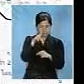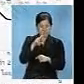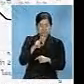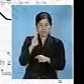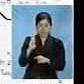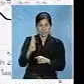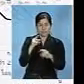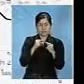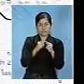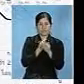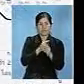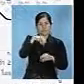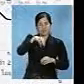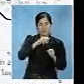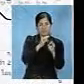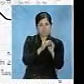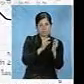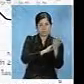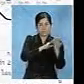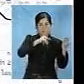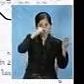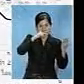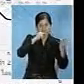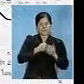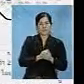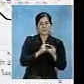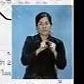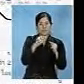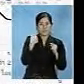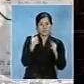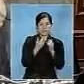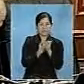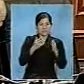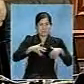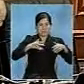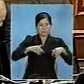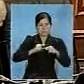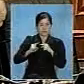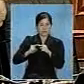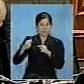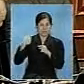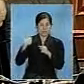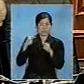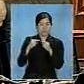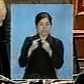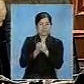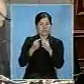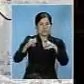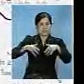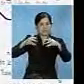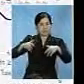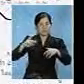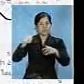ไทยได้ดังนั้นสิ่งที่เกิดขึ้นนะครับมีเงินทุนไหลเข้ามาเป็นกราฟแท่งๆอีก3แท่งที่อยู่ท